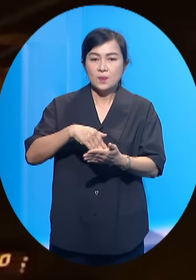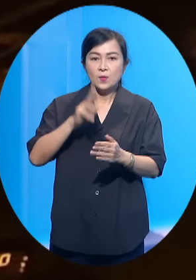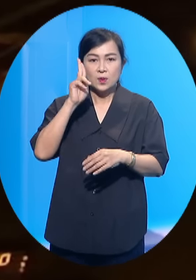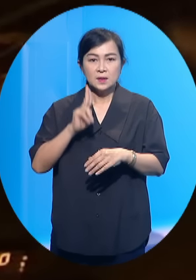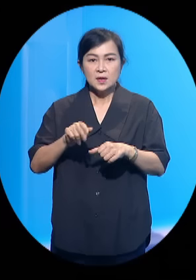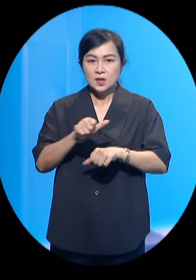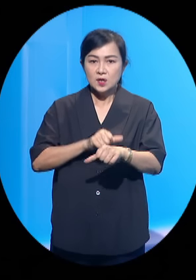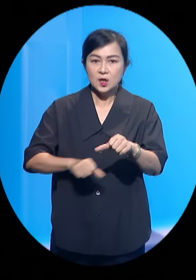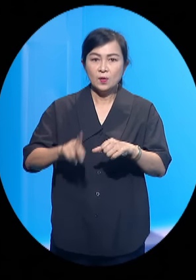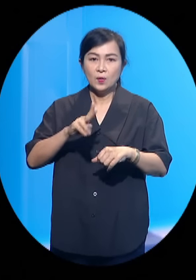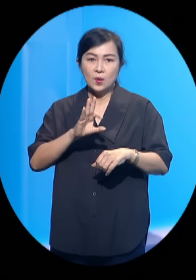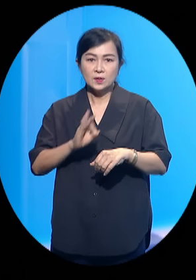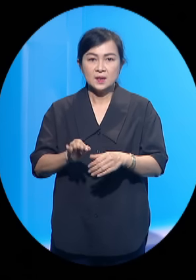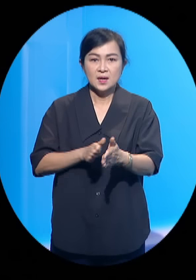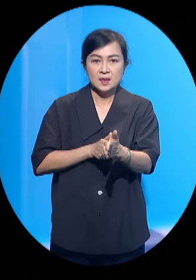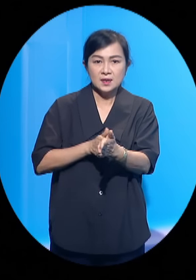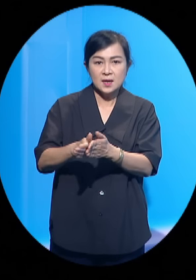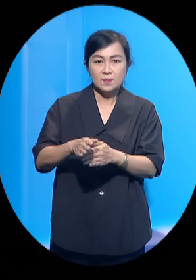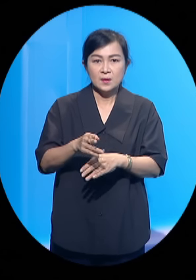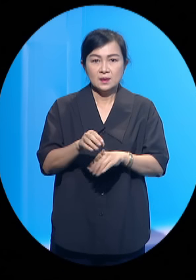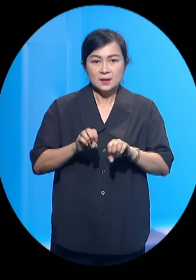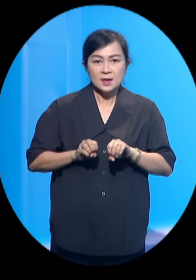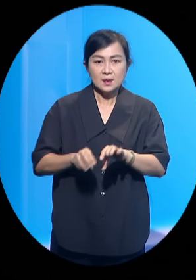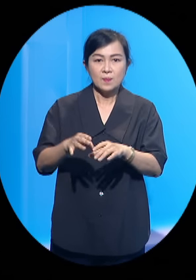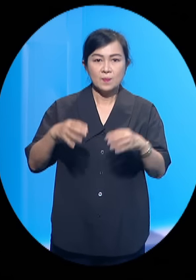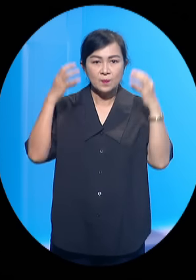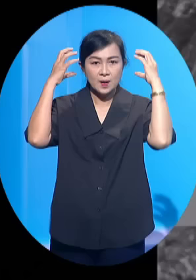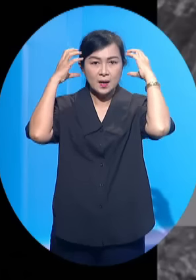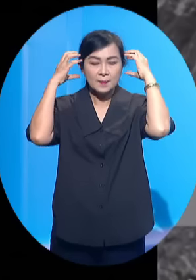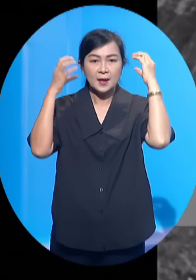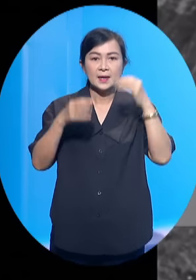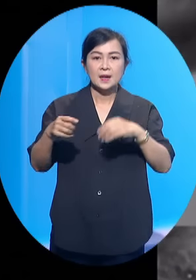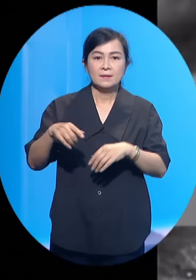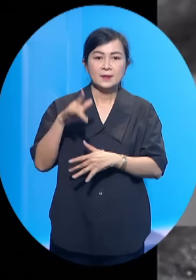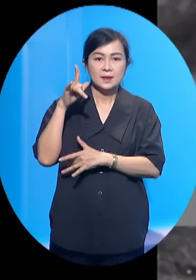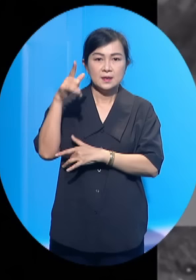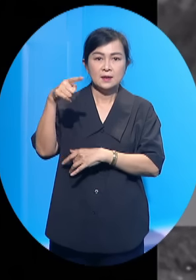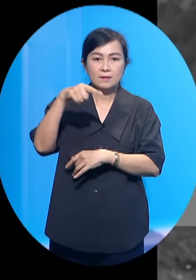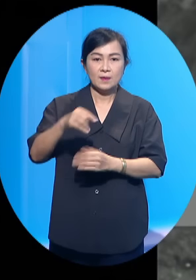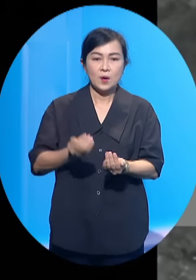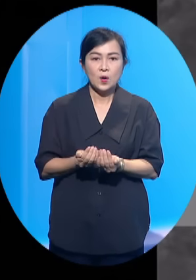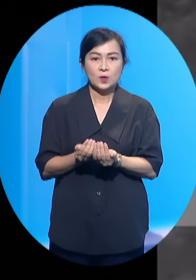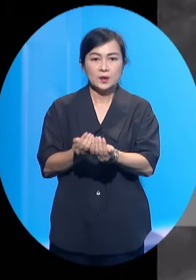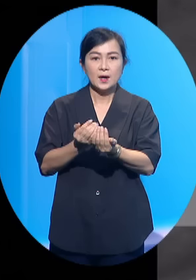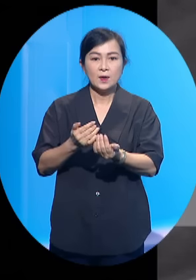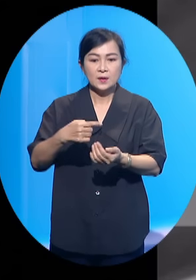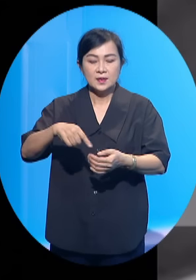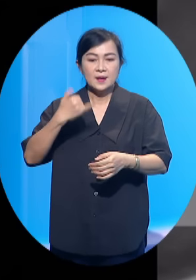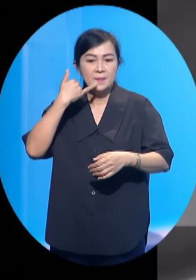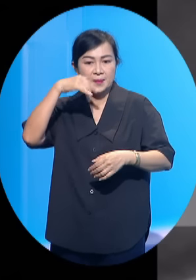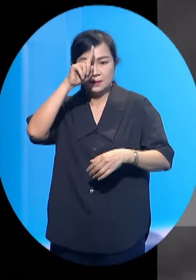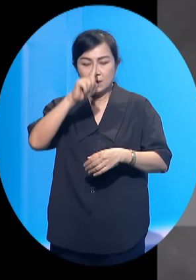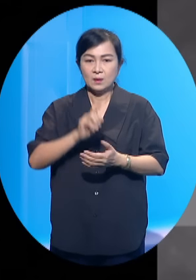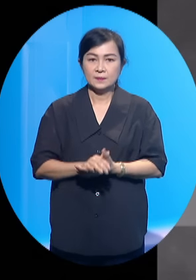quân sự nếu như nhóm hu thi tiếp tục tiến hành các cuộc tấn công bằng máy bay không người lái và tên lửa vào các tàu thương mại di chuyển trên biển